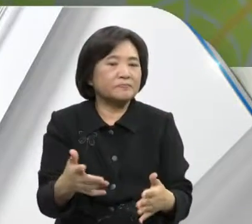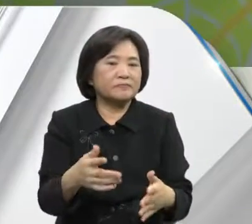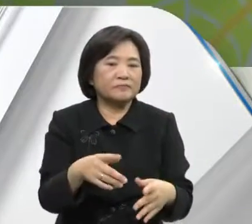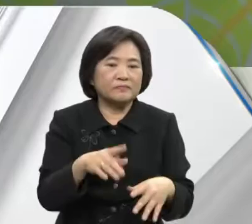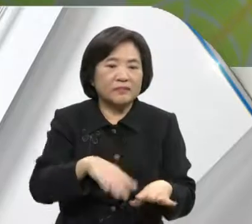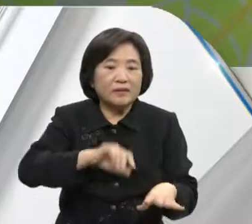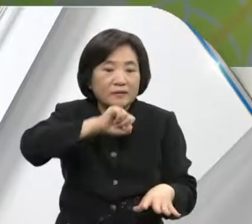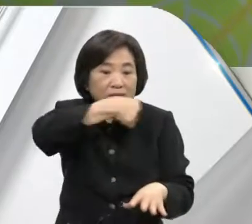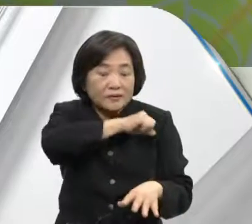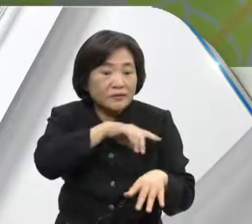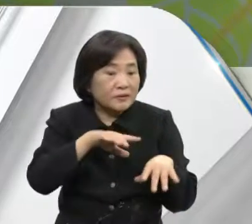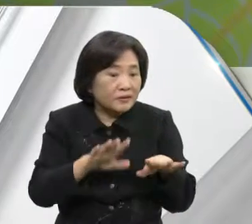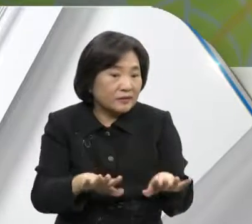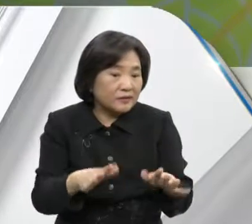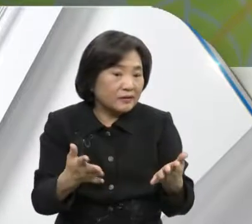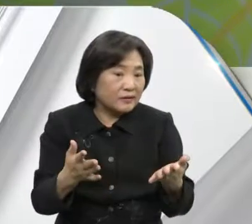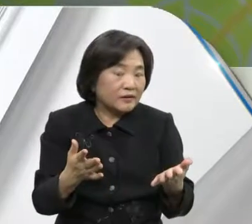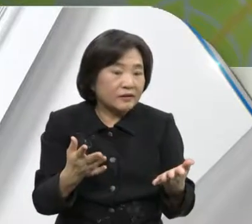物啊，